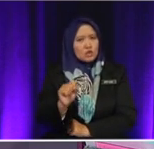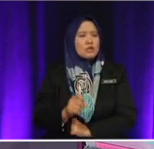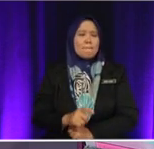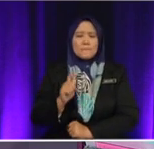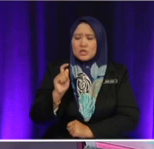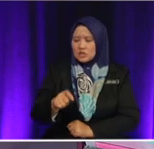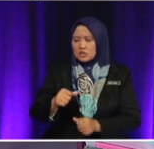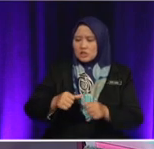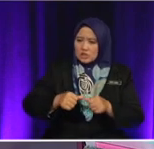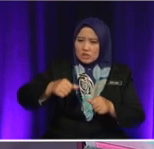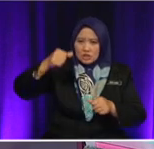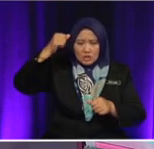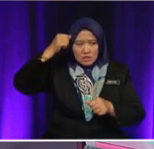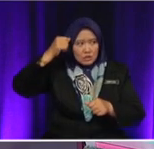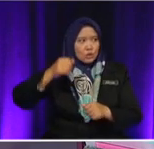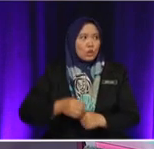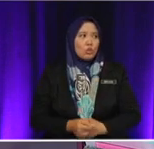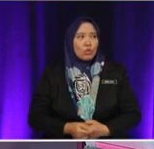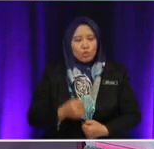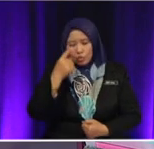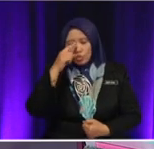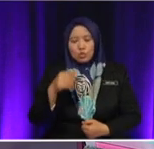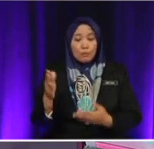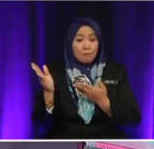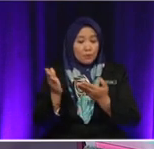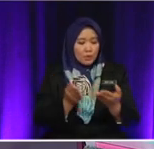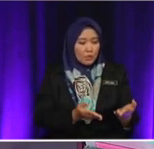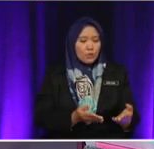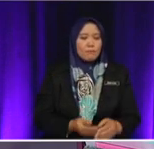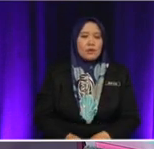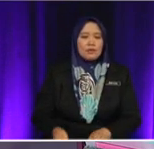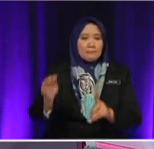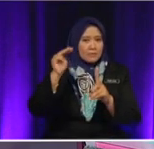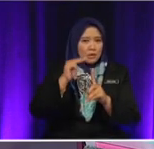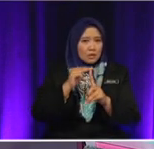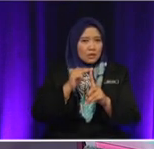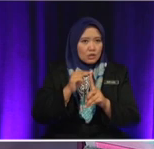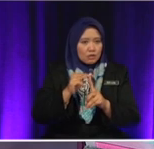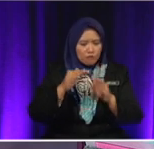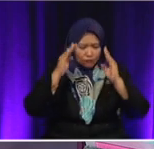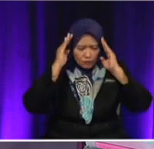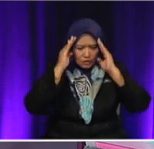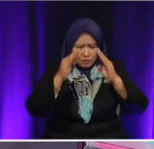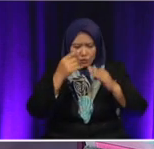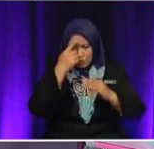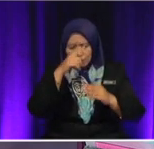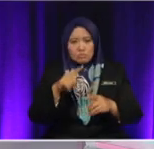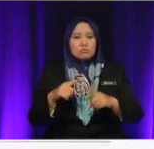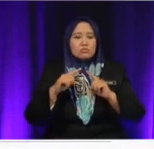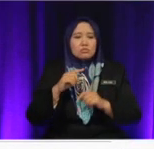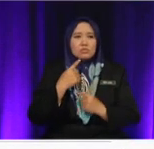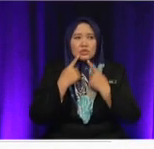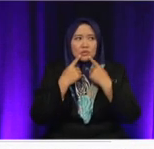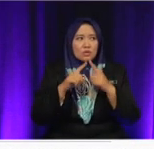ingat yang membawa kepada beberapa markah tadi supaya murid fokuslah bagaimana cara menjawab, yang mana antaranya nyatakan,